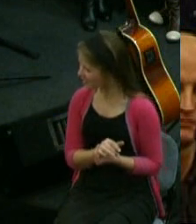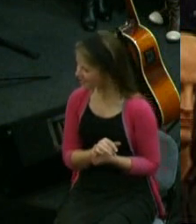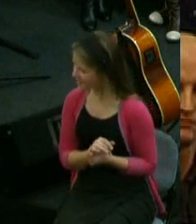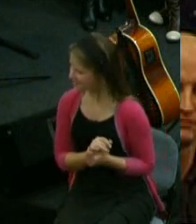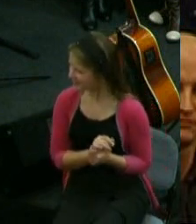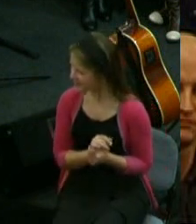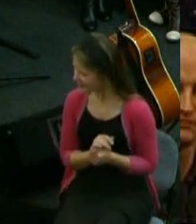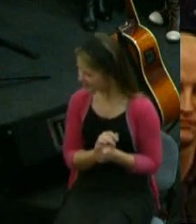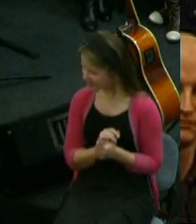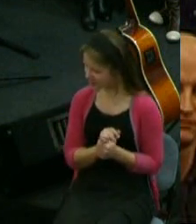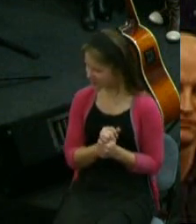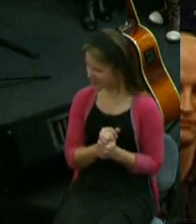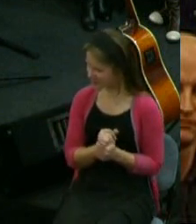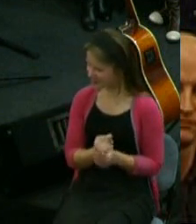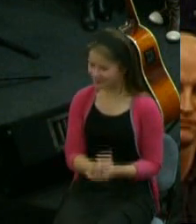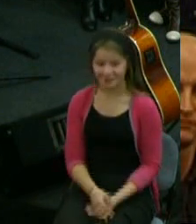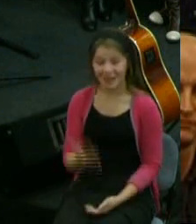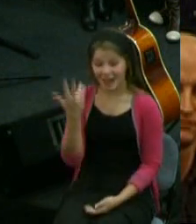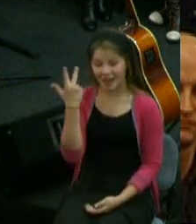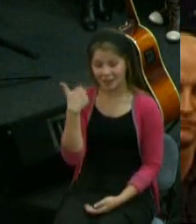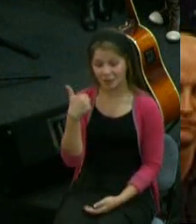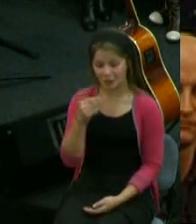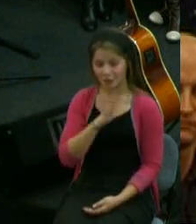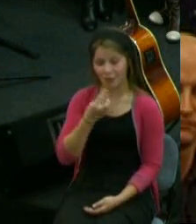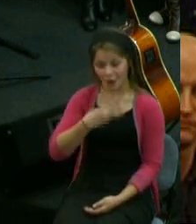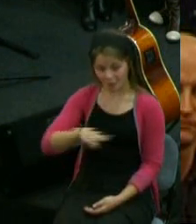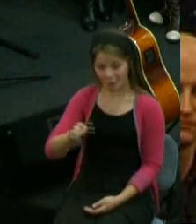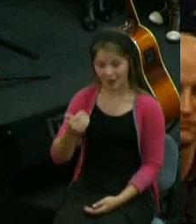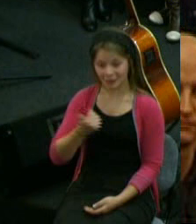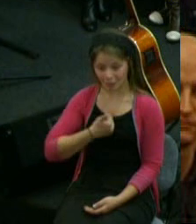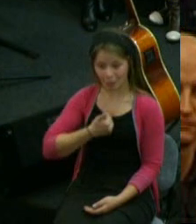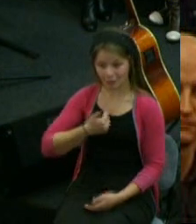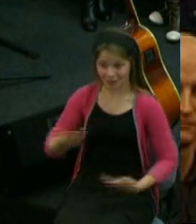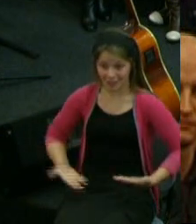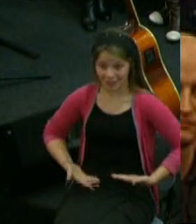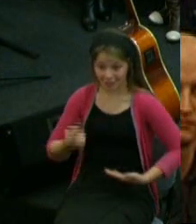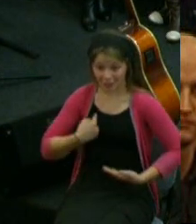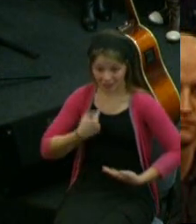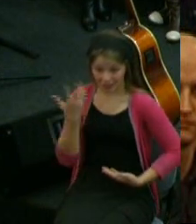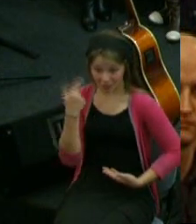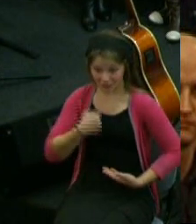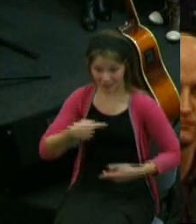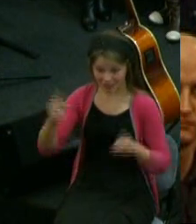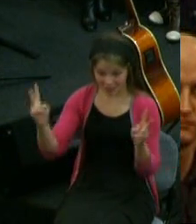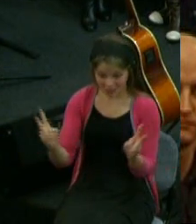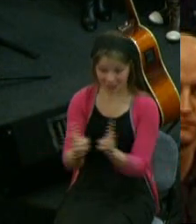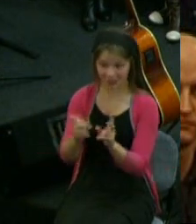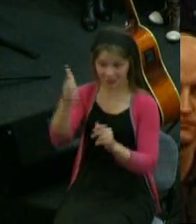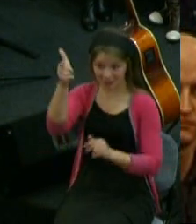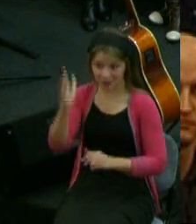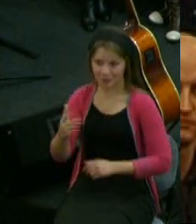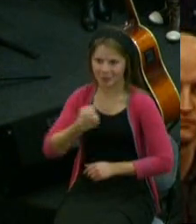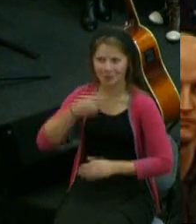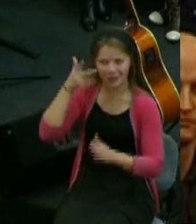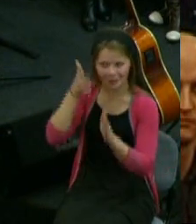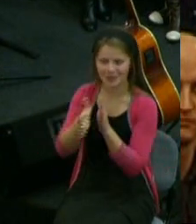Але, ви знаєте, коли прийшов момент мого життя, коли я зустрівся по правді з моїм Господом, я спізнав по правді